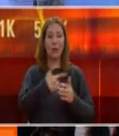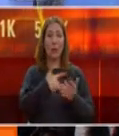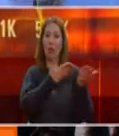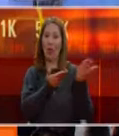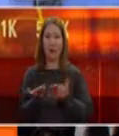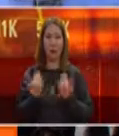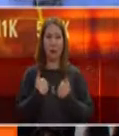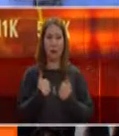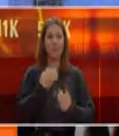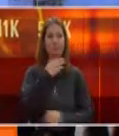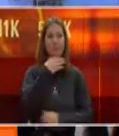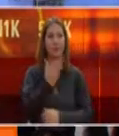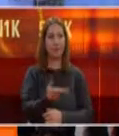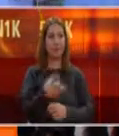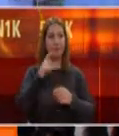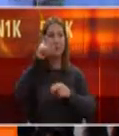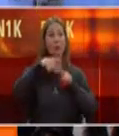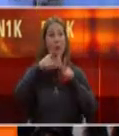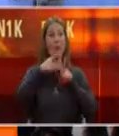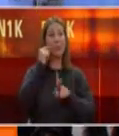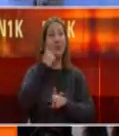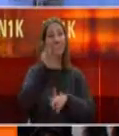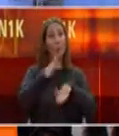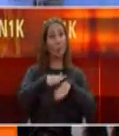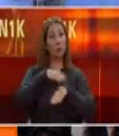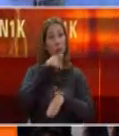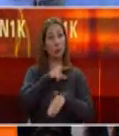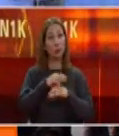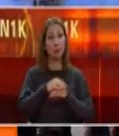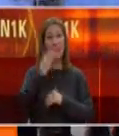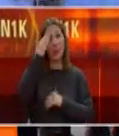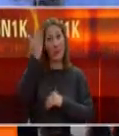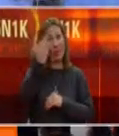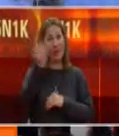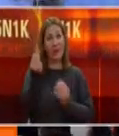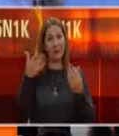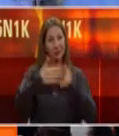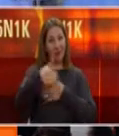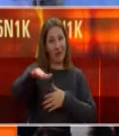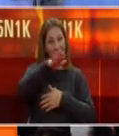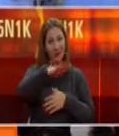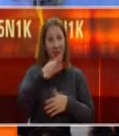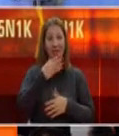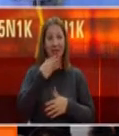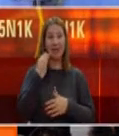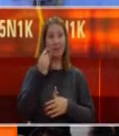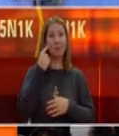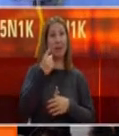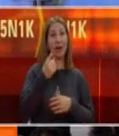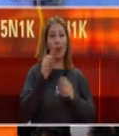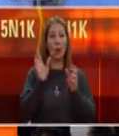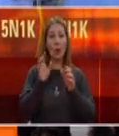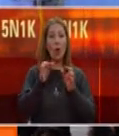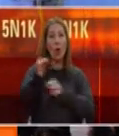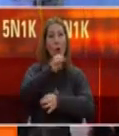ediyoruz. Sağ olun. Can Bey, siz ne yapıyorsunuz? Sizden dinleyelim. Merhaba, iyi akşamlar. Gençbank projesinin